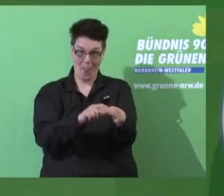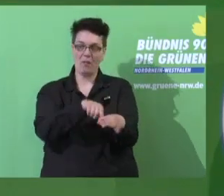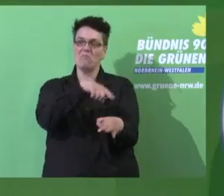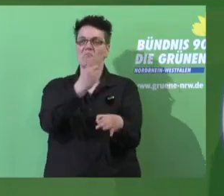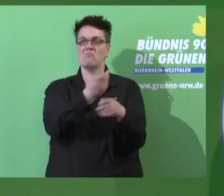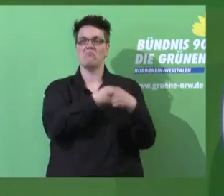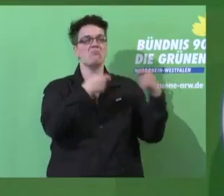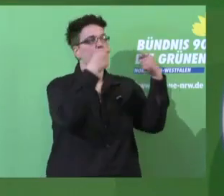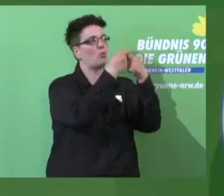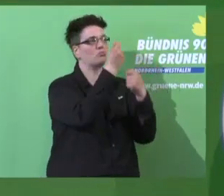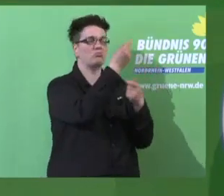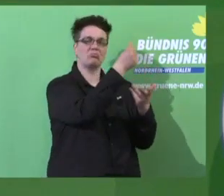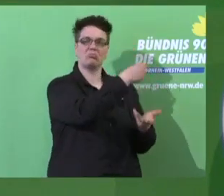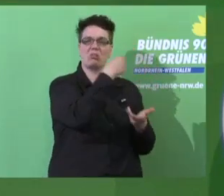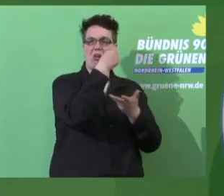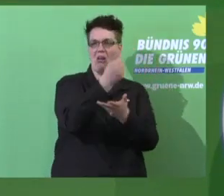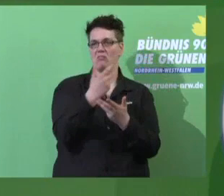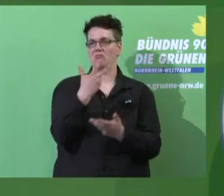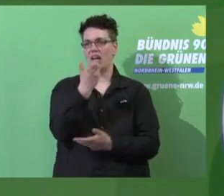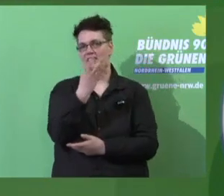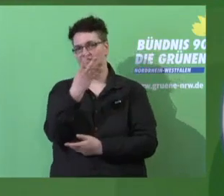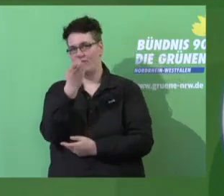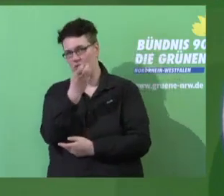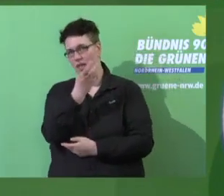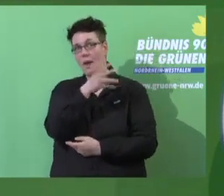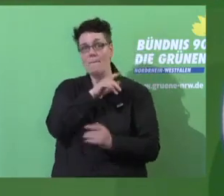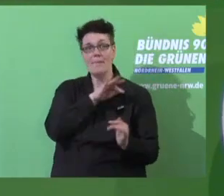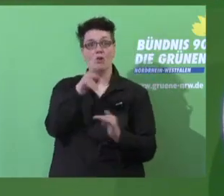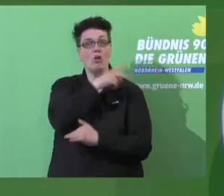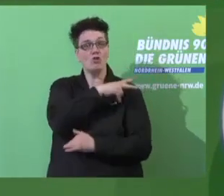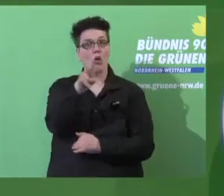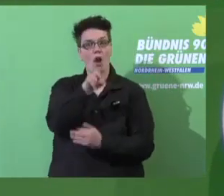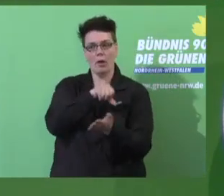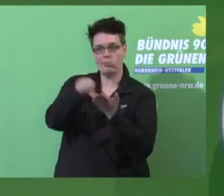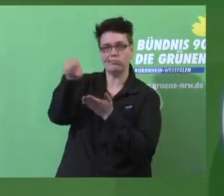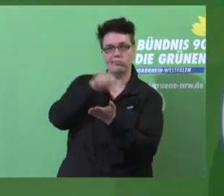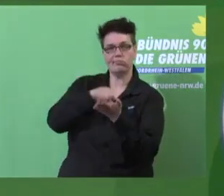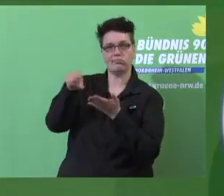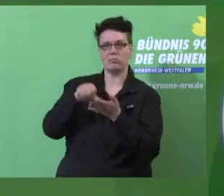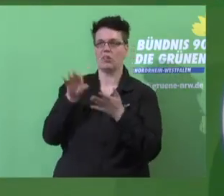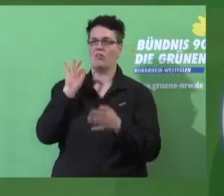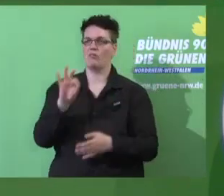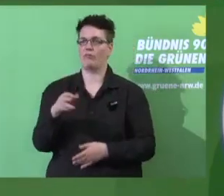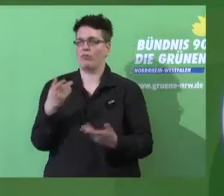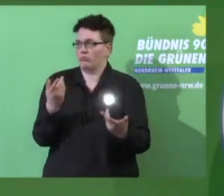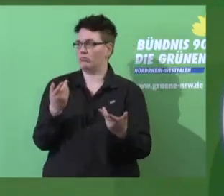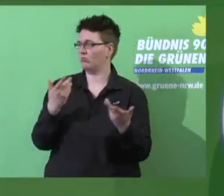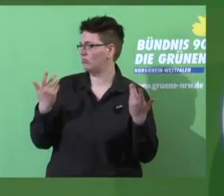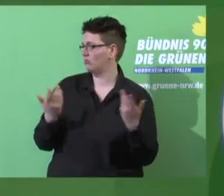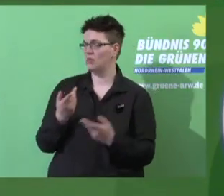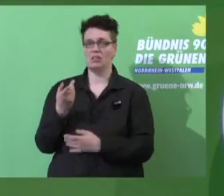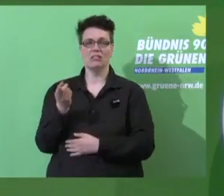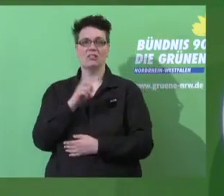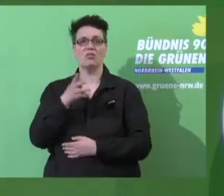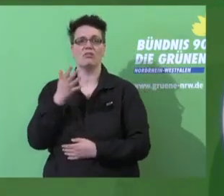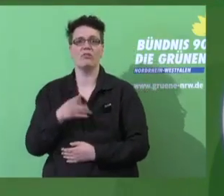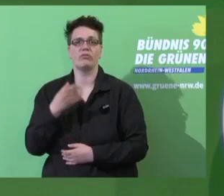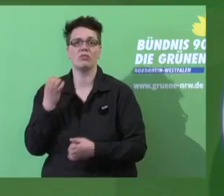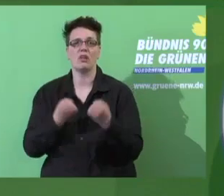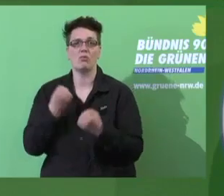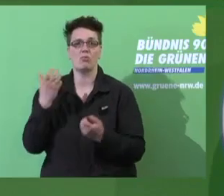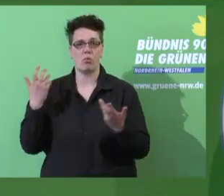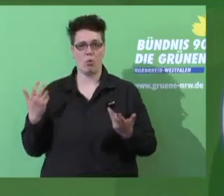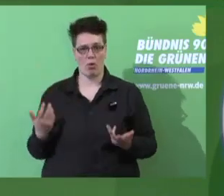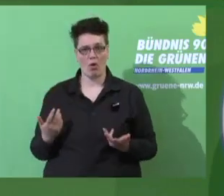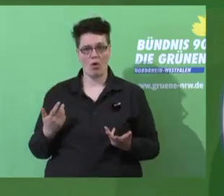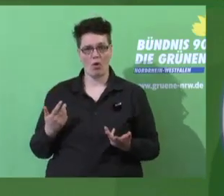50 Millionen für 1.500 Autos, was de facto nichts ist, was so viel ist wie an einer normalen